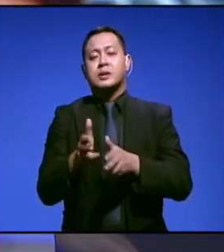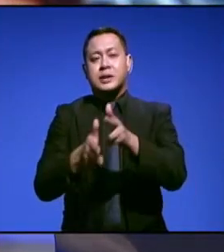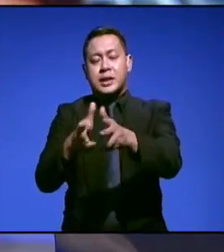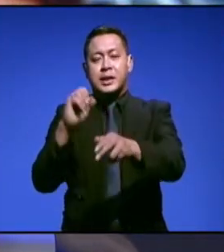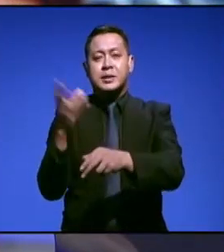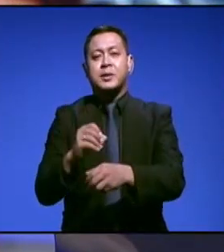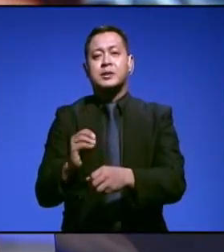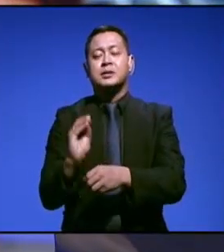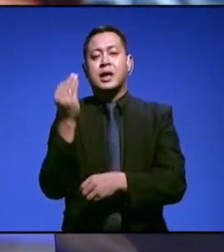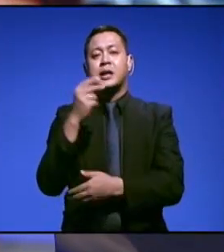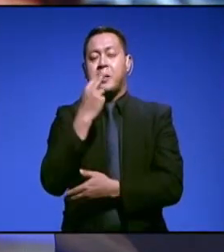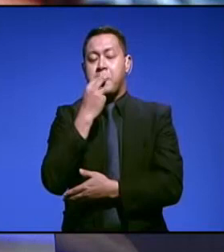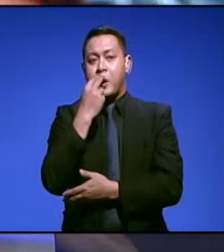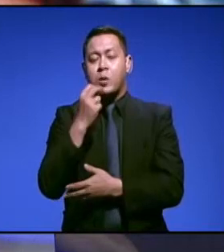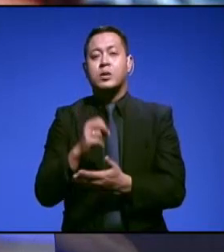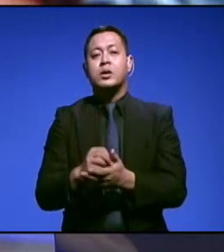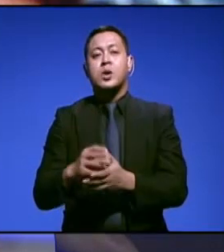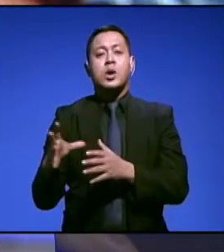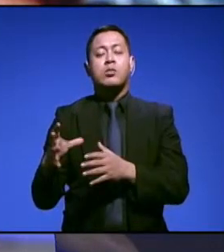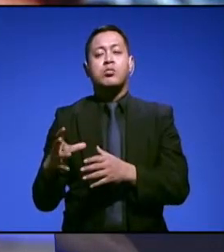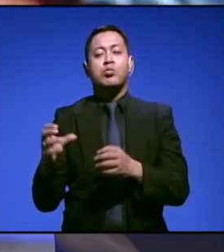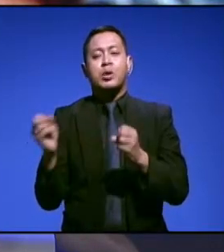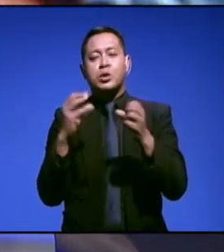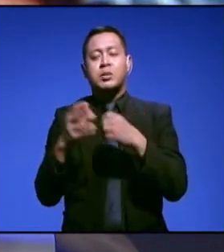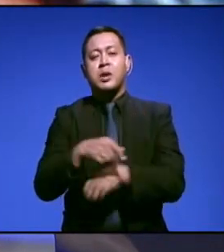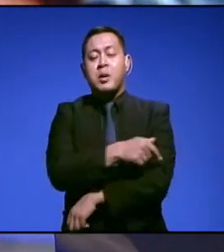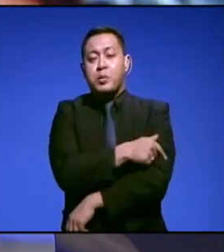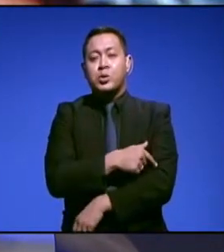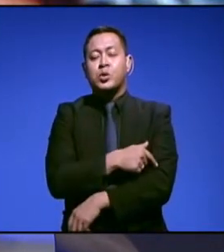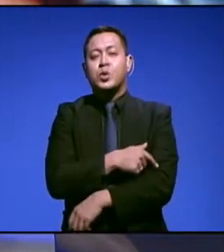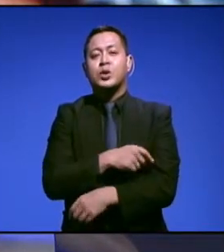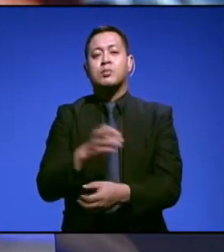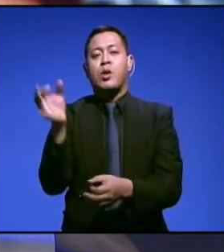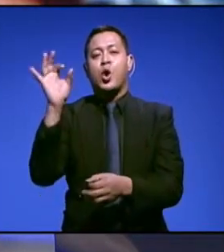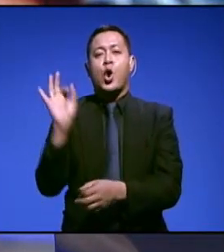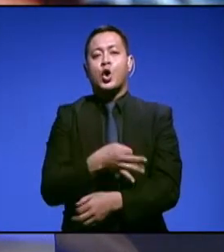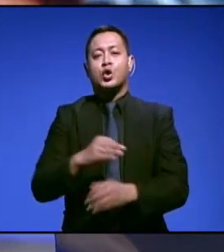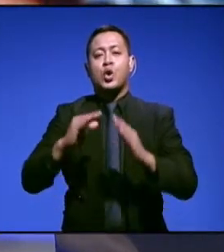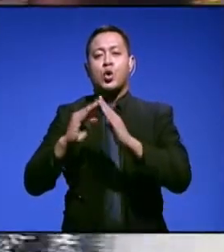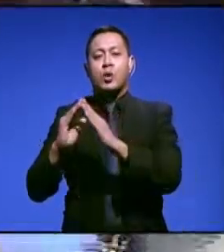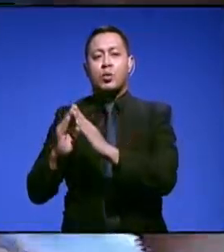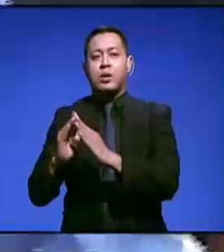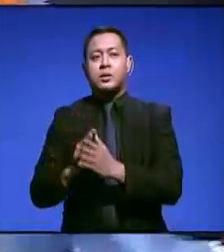Jakarta-Bandung. Eksekusi lahan berubah menjadi kericuhan saat petugas hendak melakukan pengosongan rumah.